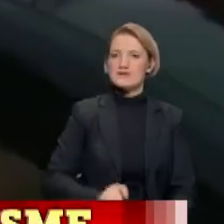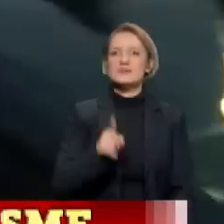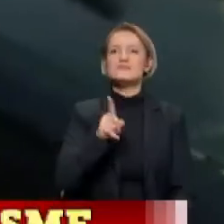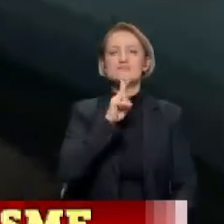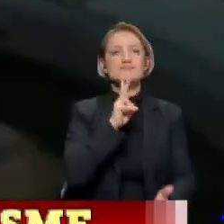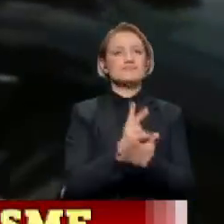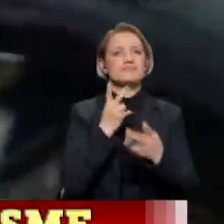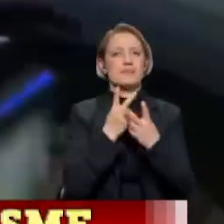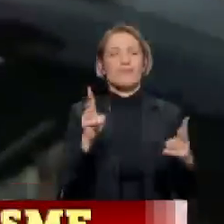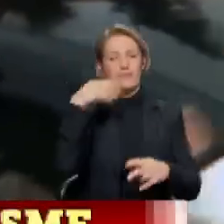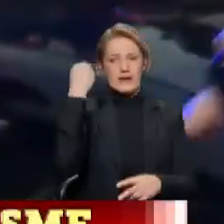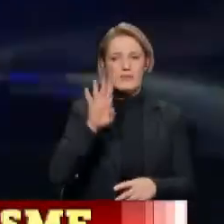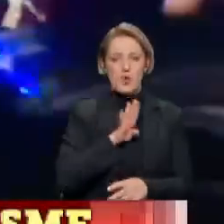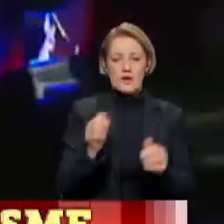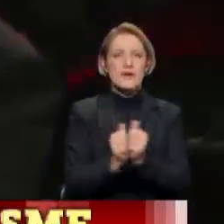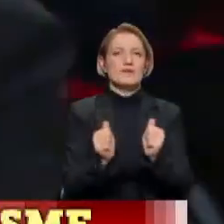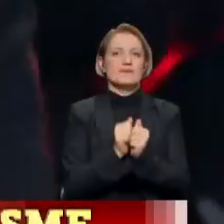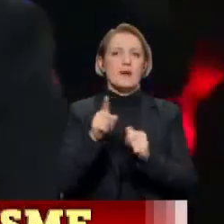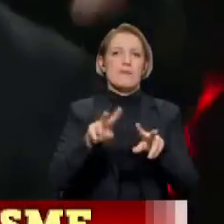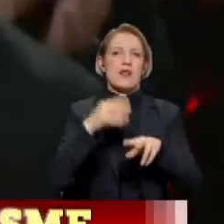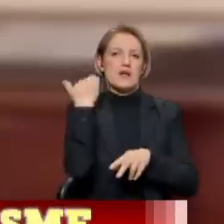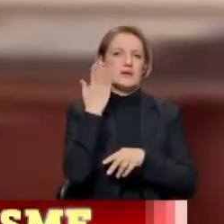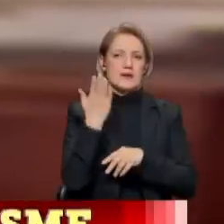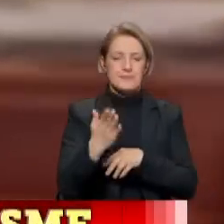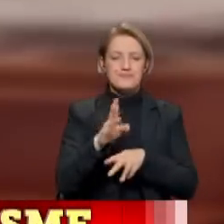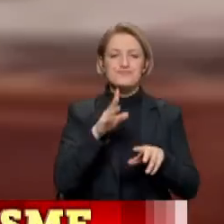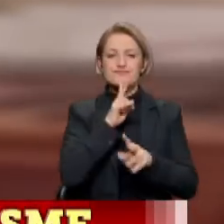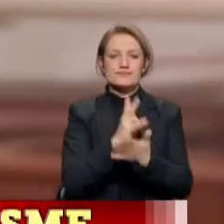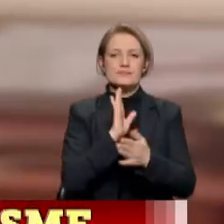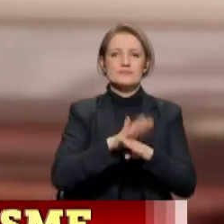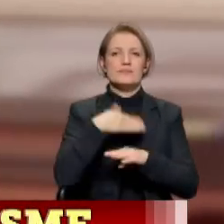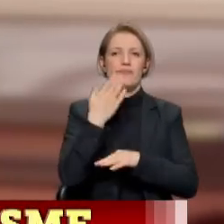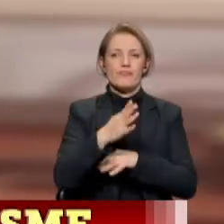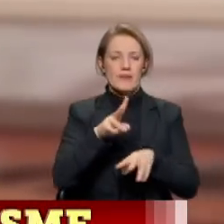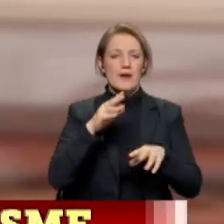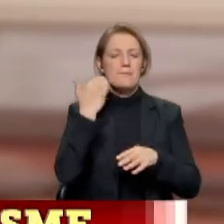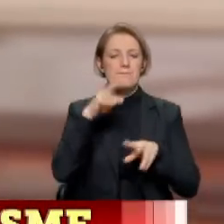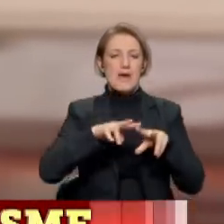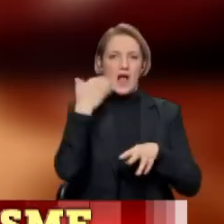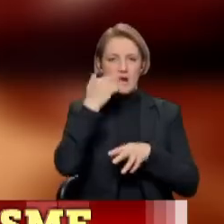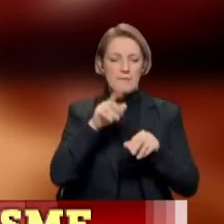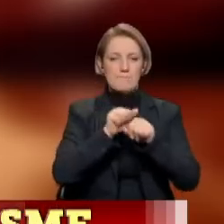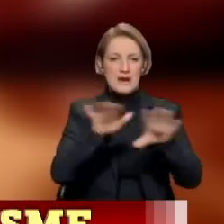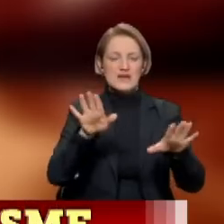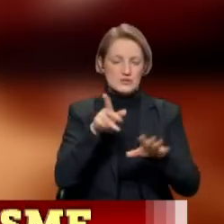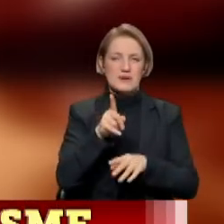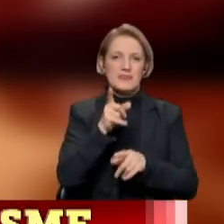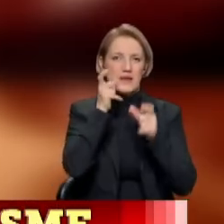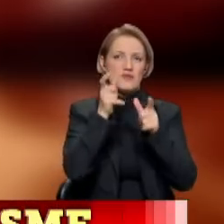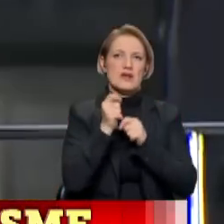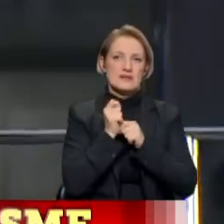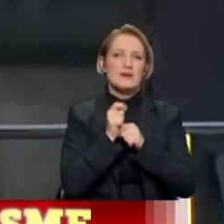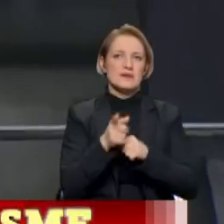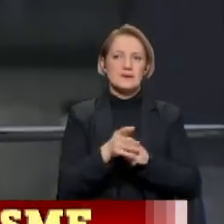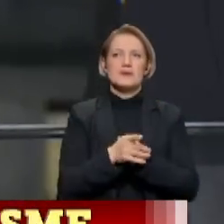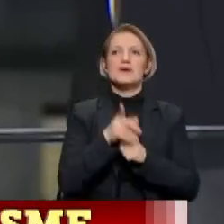Karar açıklanırken İmamoğlu'nun yanındaydı Akşener. Kararın ardından Akşener'in paylaşımı dikkat çekti. Kul kurar, kader